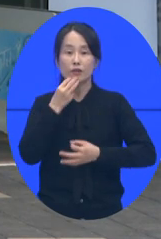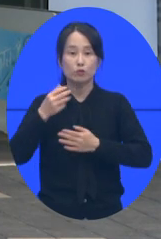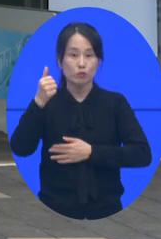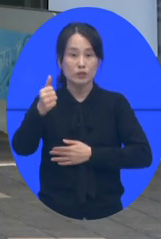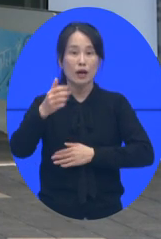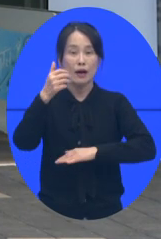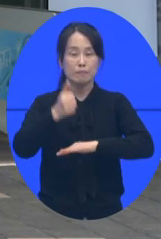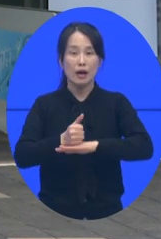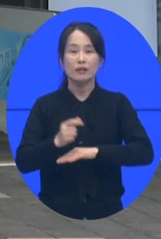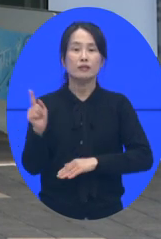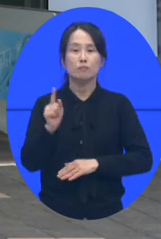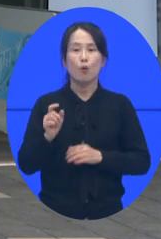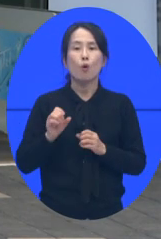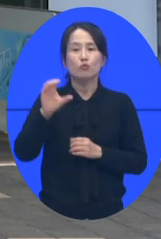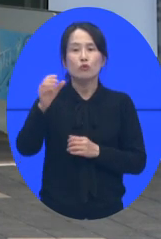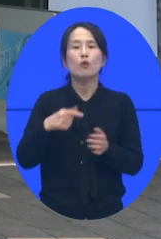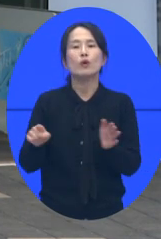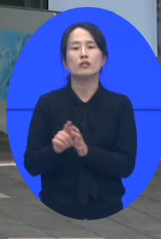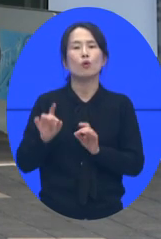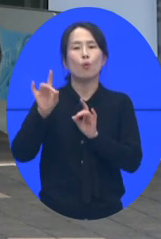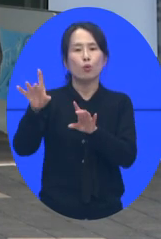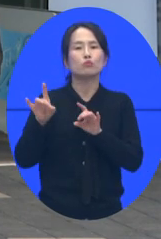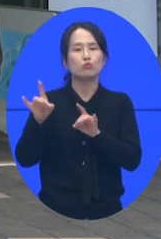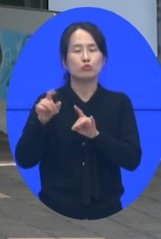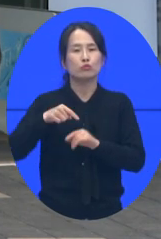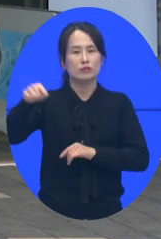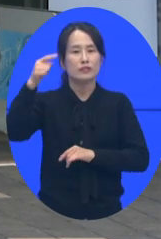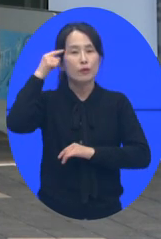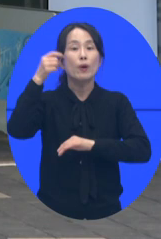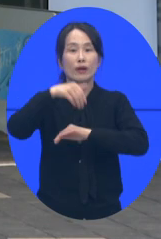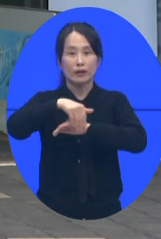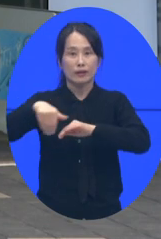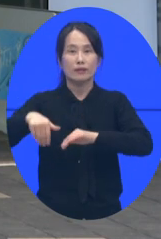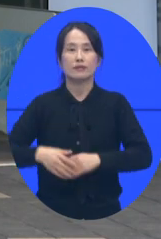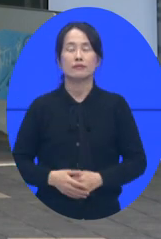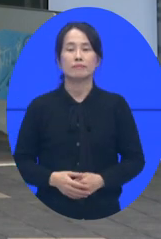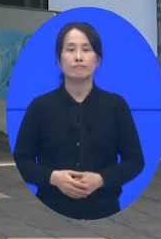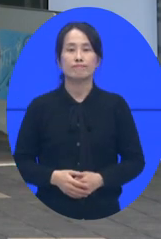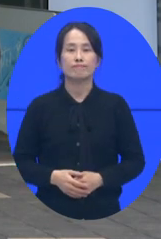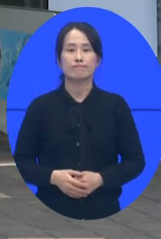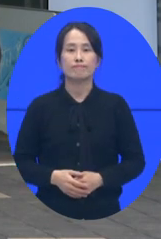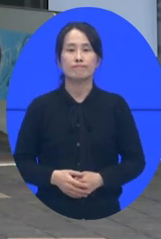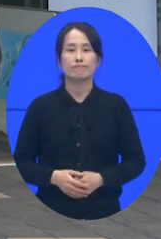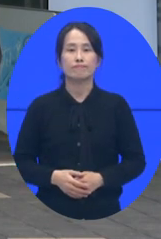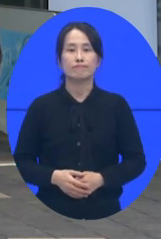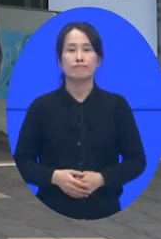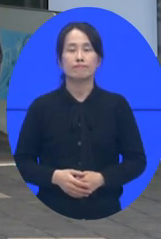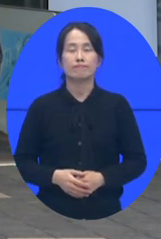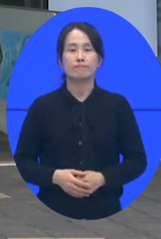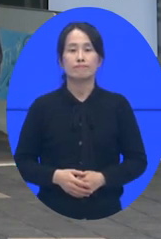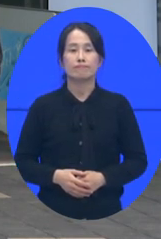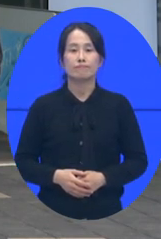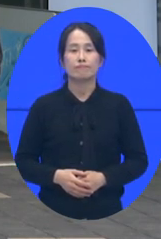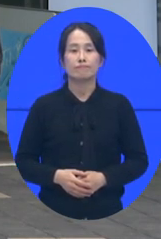지사. 이번 달 말에는 투자 유치를 위해 호주 출장길에 오를 계획입니다. GTV 뉴스 이슬비입니다.